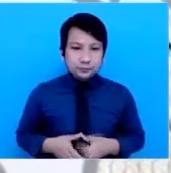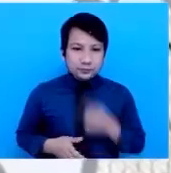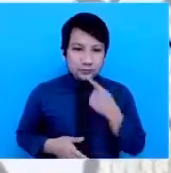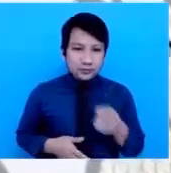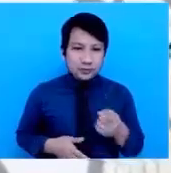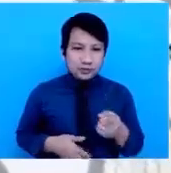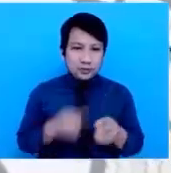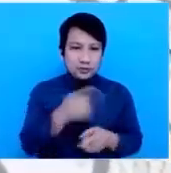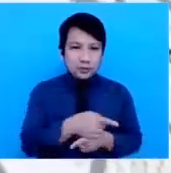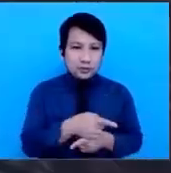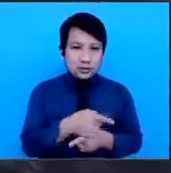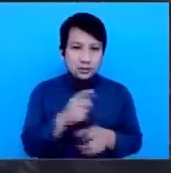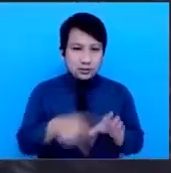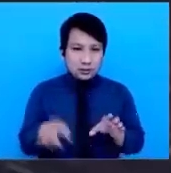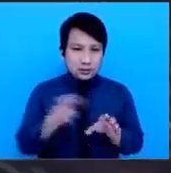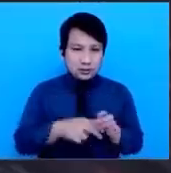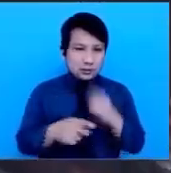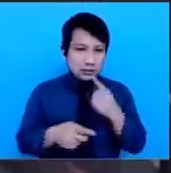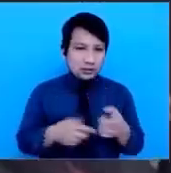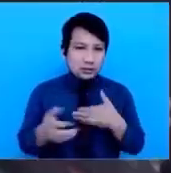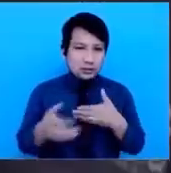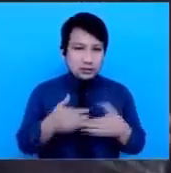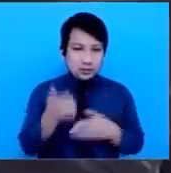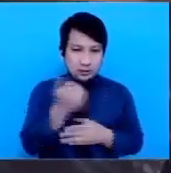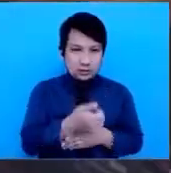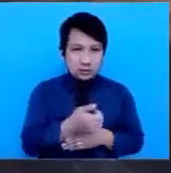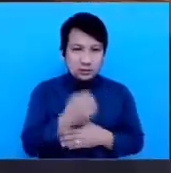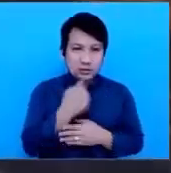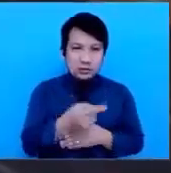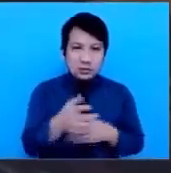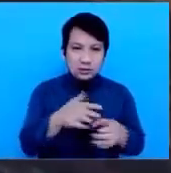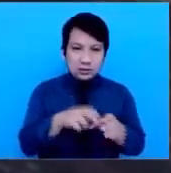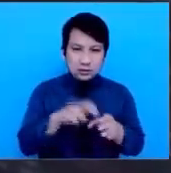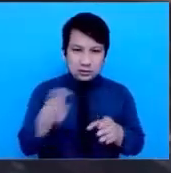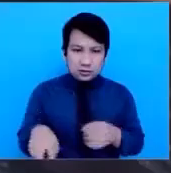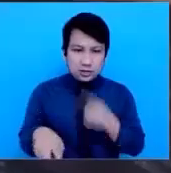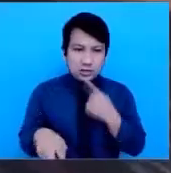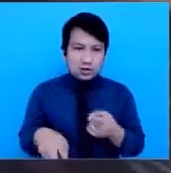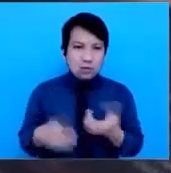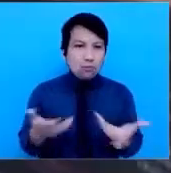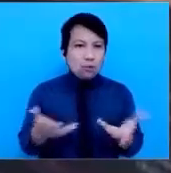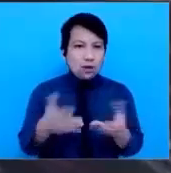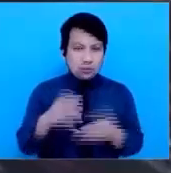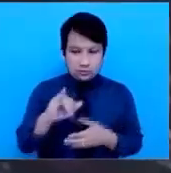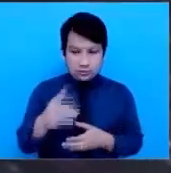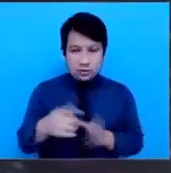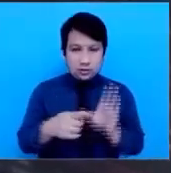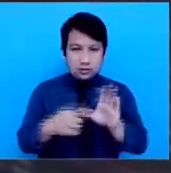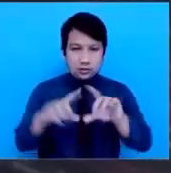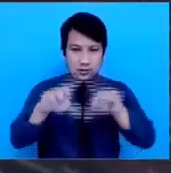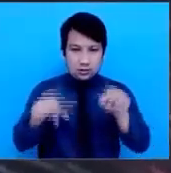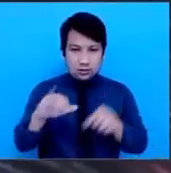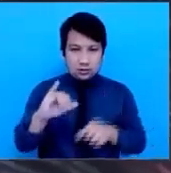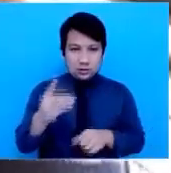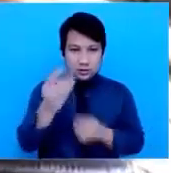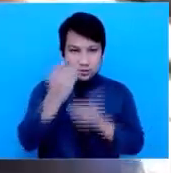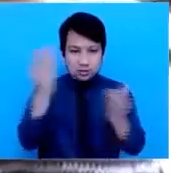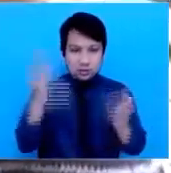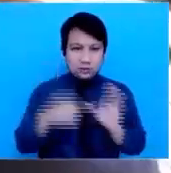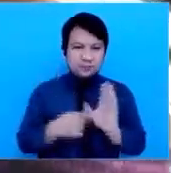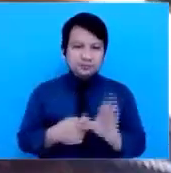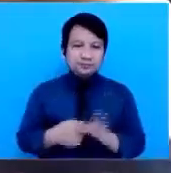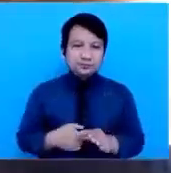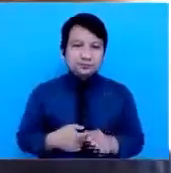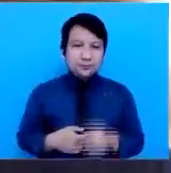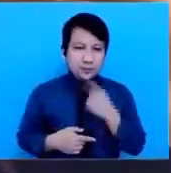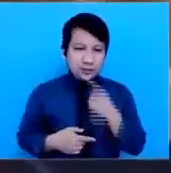pasaherong nasampula na agad. Gaya na lang ni Danny na bigong makasakay dahil wala siyang dalang vaccination card. Bawin na lang ako